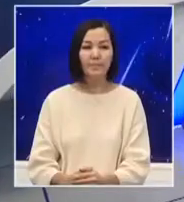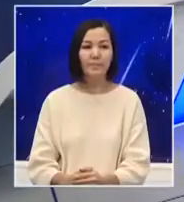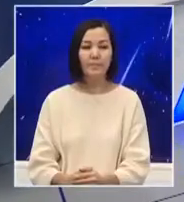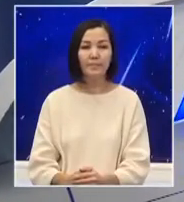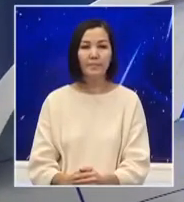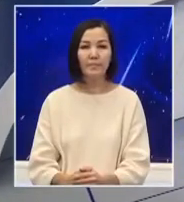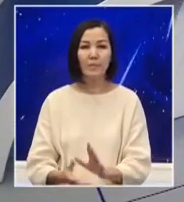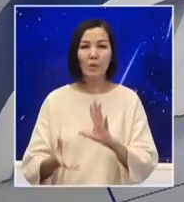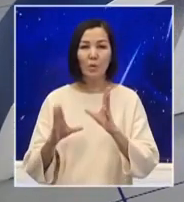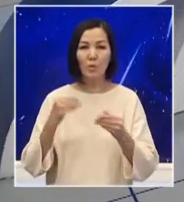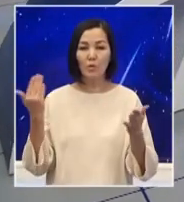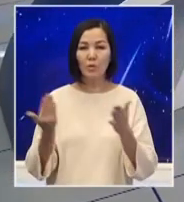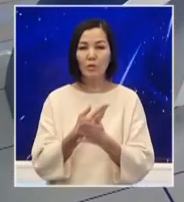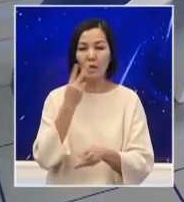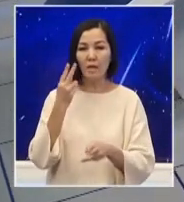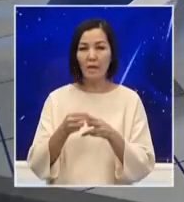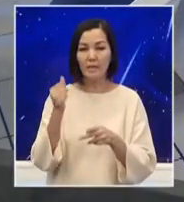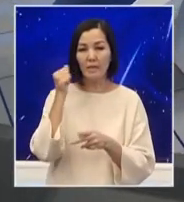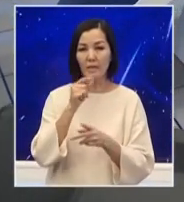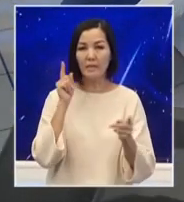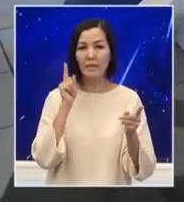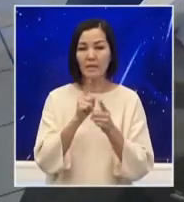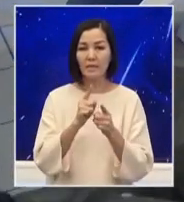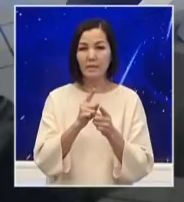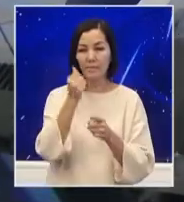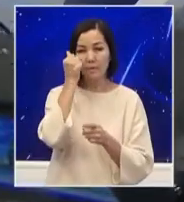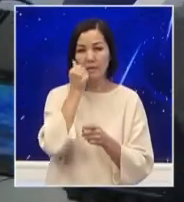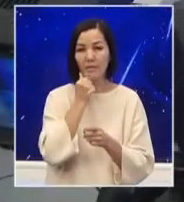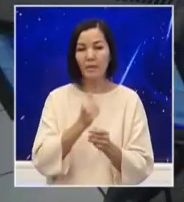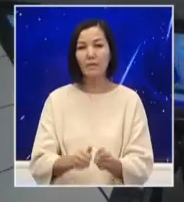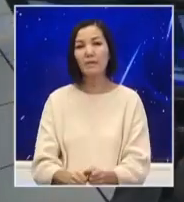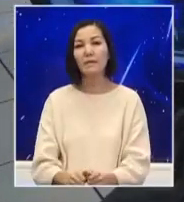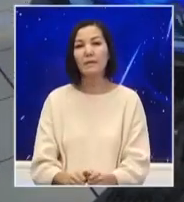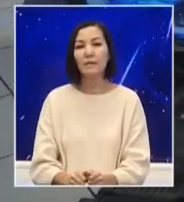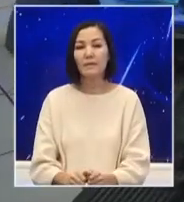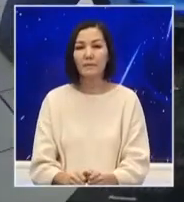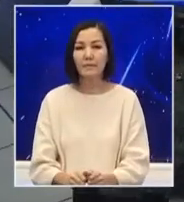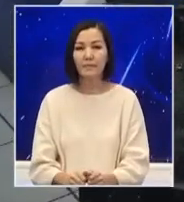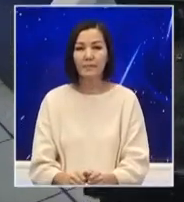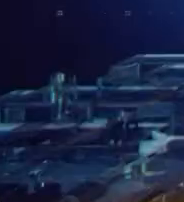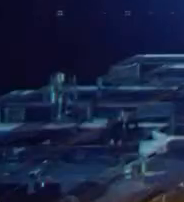Қадірменді көрермен, бүгінгі айтар ақпараттар легі осы. Келер күні амандықта қауышайық.